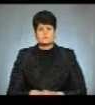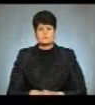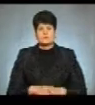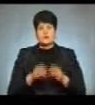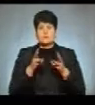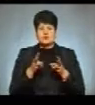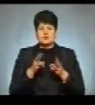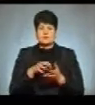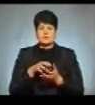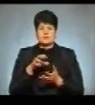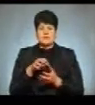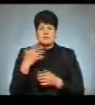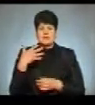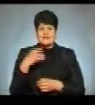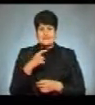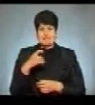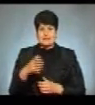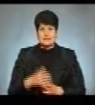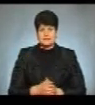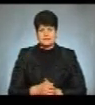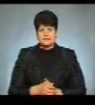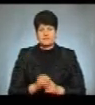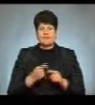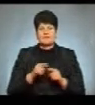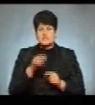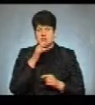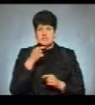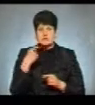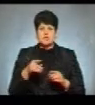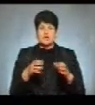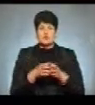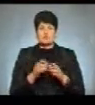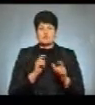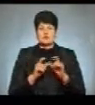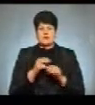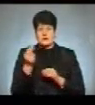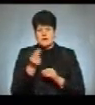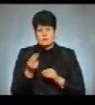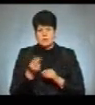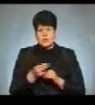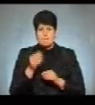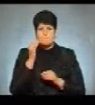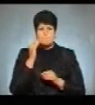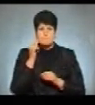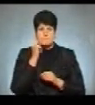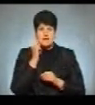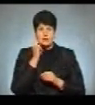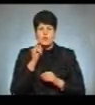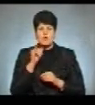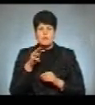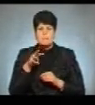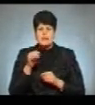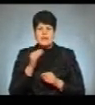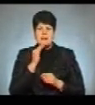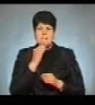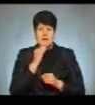Випікають паски 50 хвилин. У цей час інша група студентів розмальовує медово-імбирні пряники.